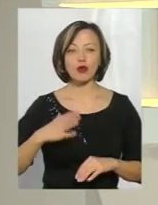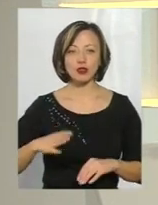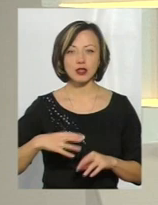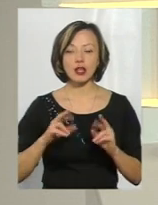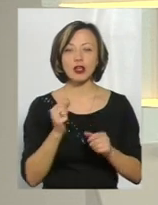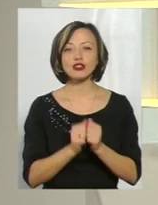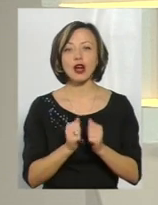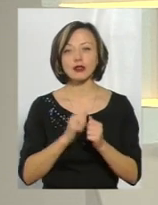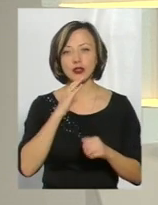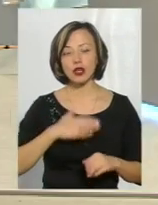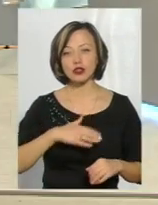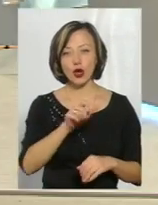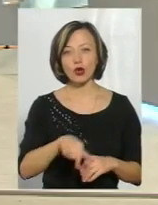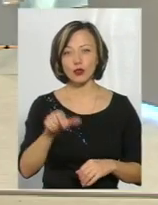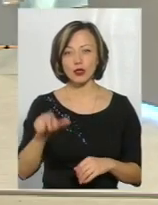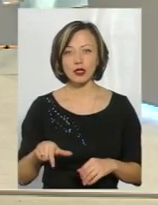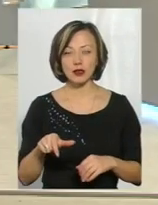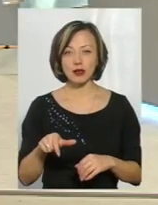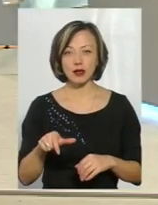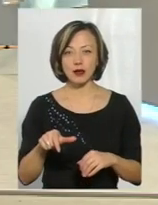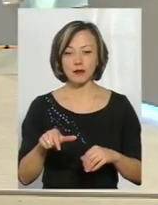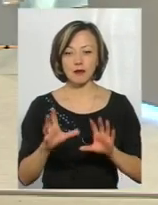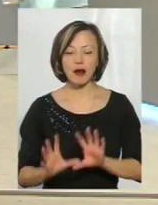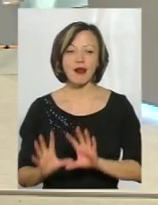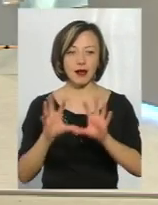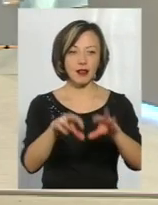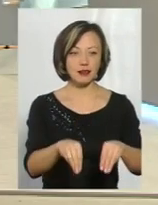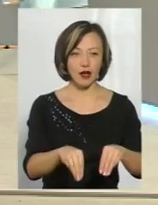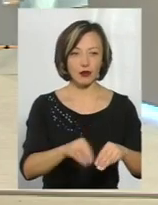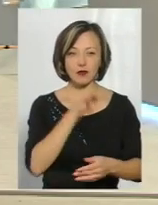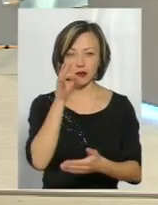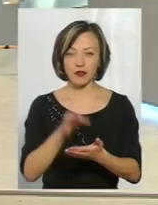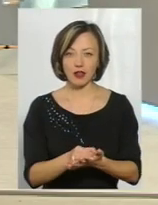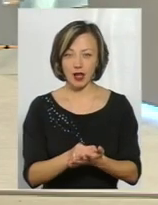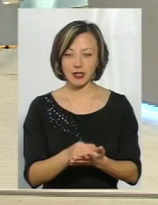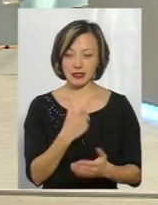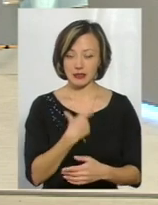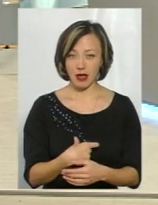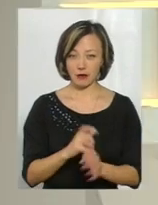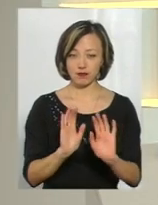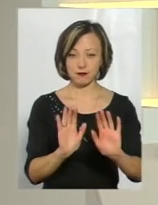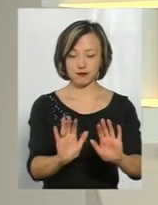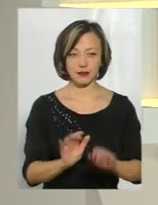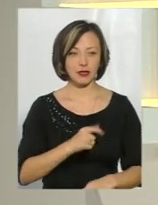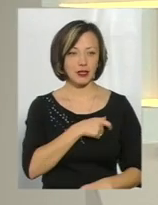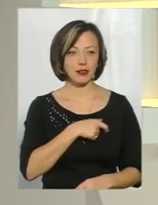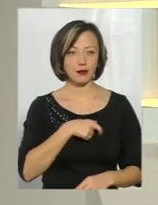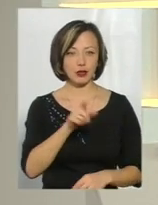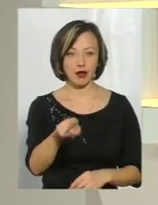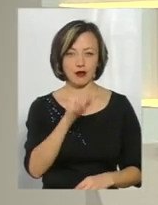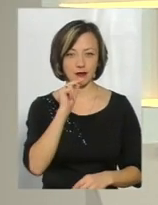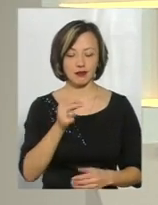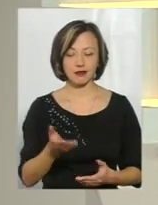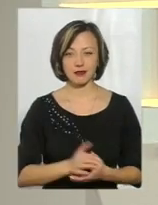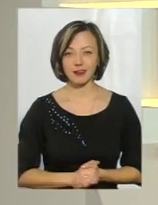Як часто наші люди перекладають відповідальність із себе на депутатів